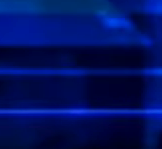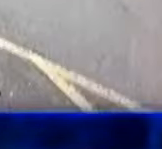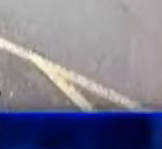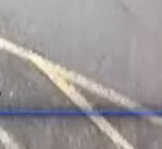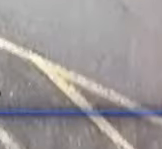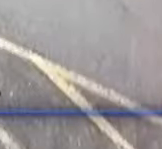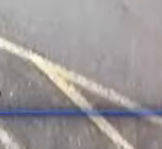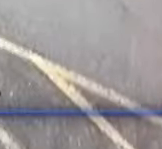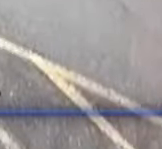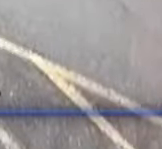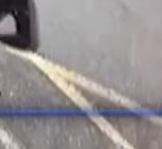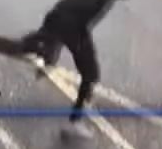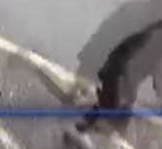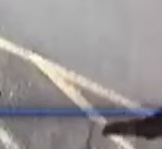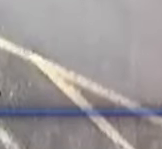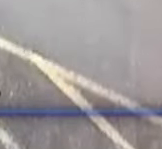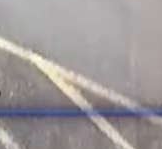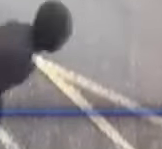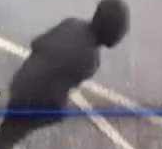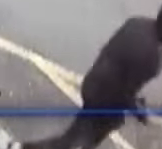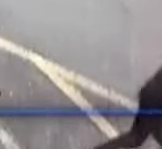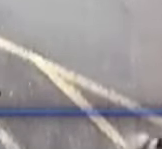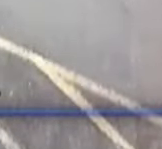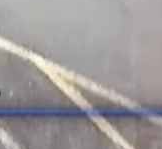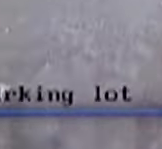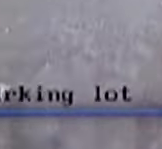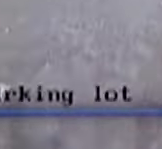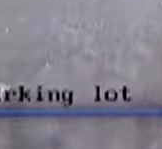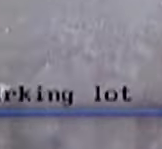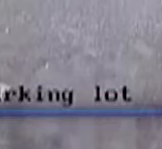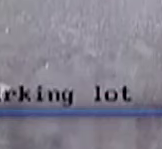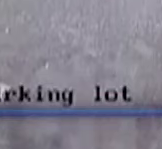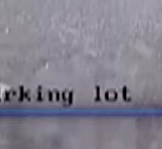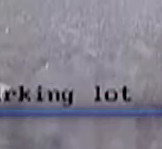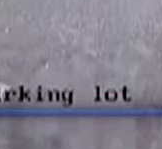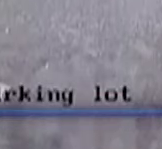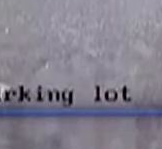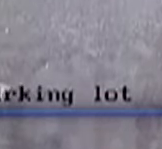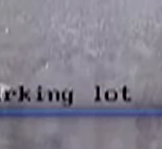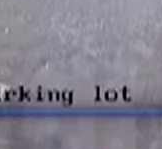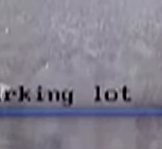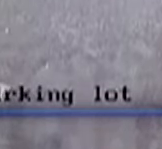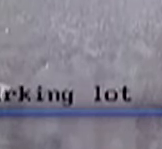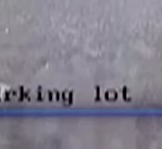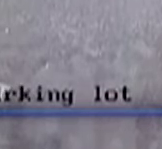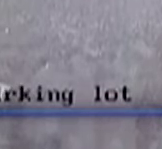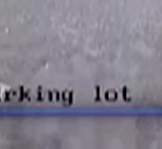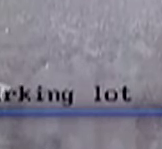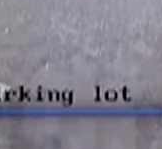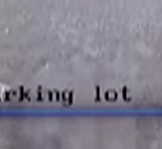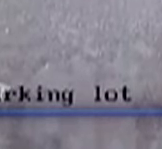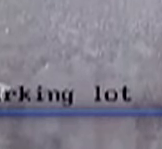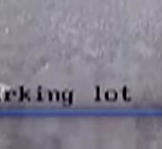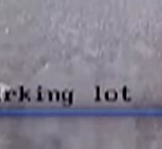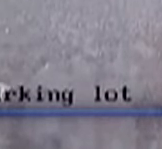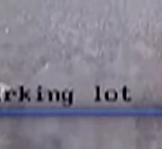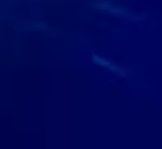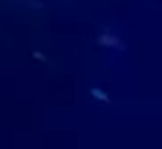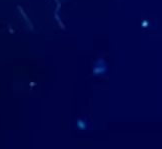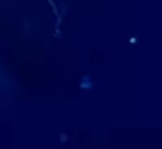Sa Frontline News Abroad, mga estudyanteng pasakay ng bus sa Amerika biglang pinagbabaril ng mga armadong lalaki.